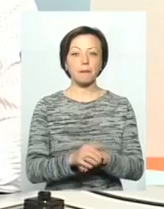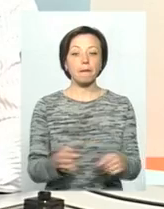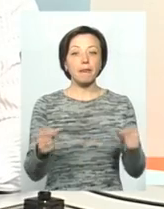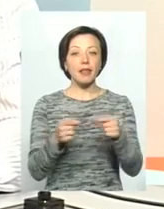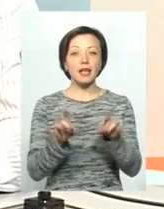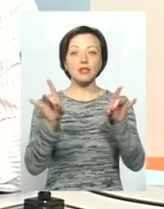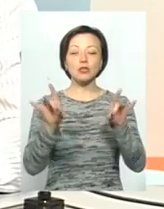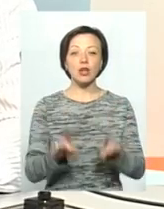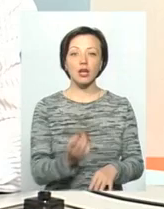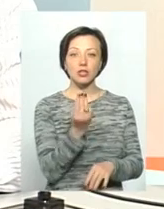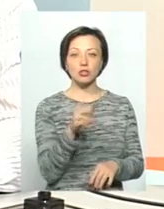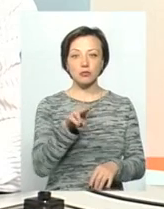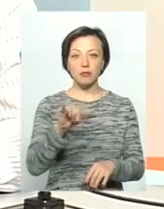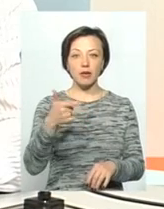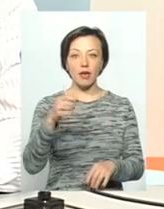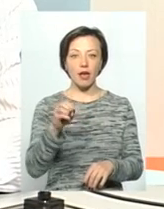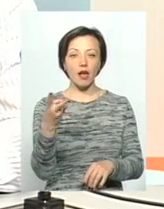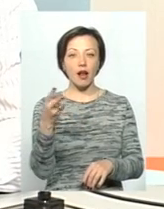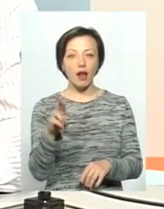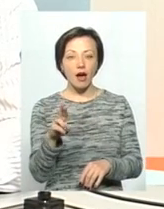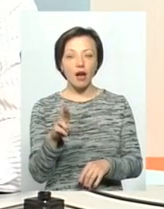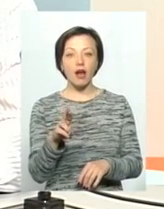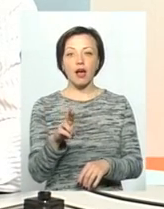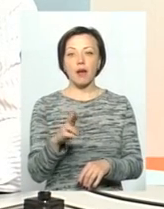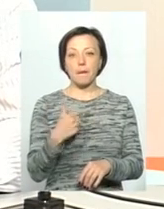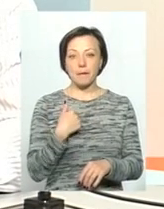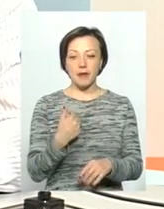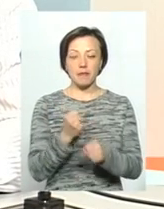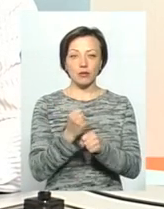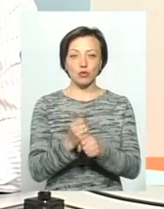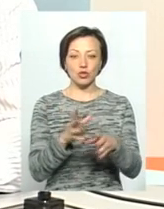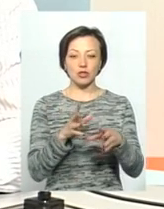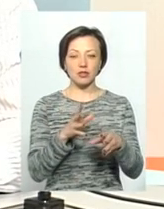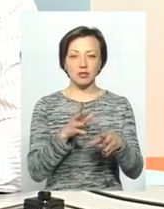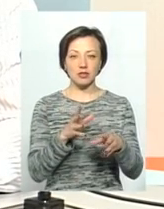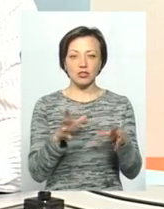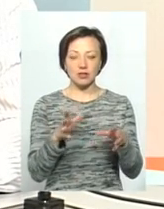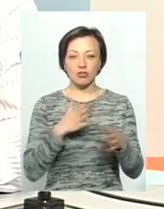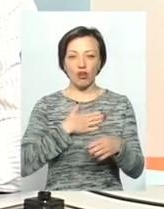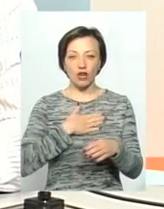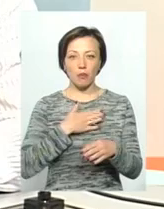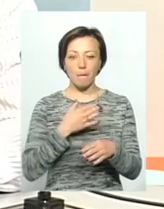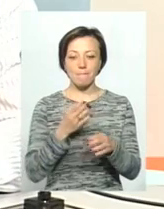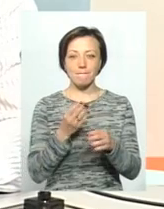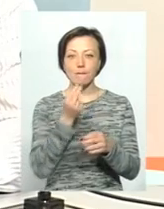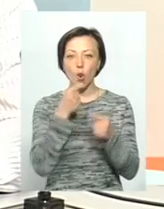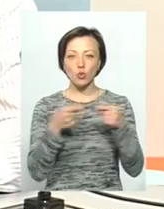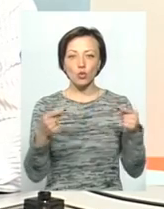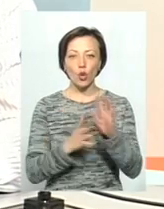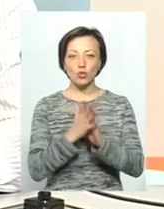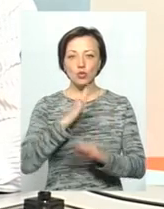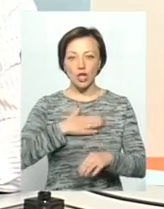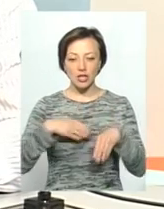ресторація «Шпігеля» «Південна Брама», в чому ми виграємо? Тому що ми працюємо з нашим продуктом, ті, які ростуть на нашій подільській землі. Вони є дуже